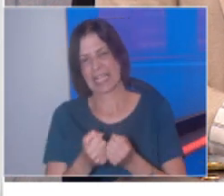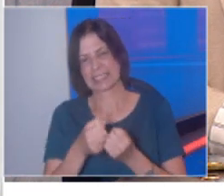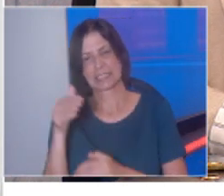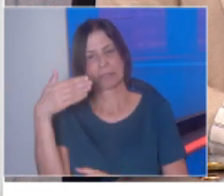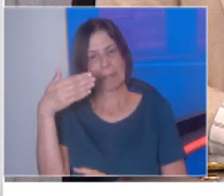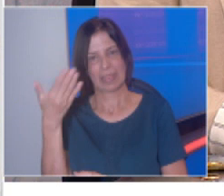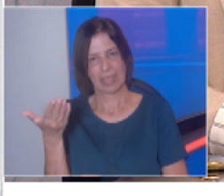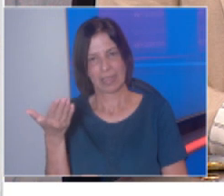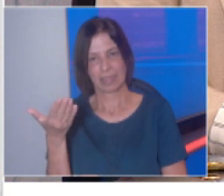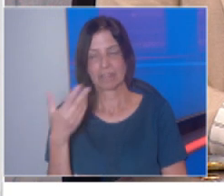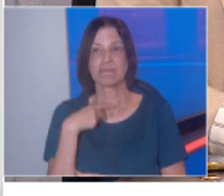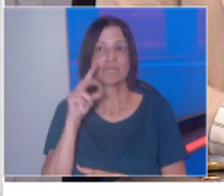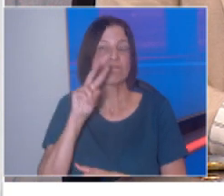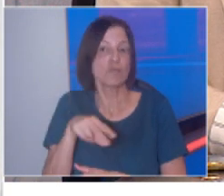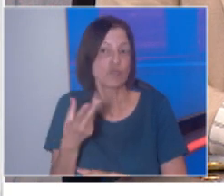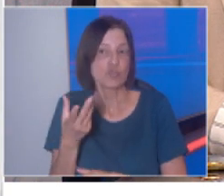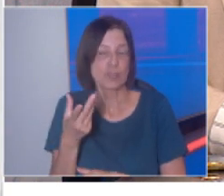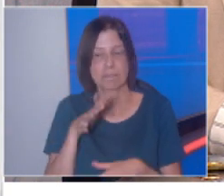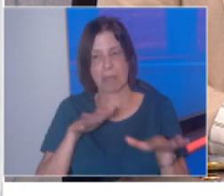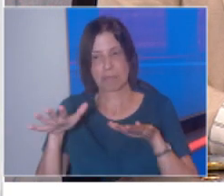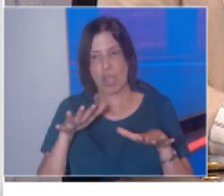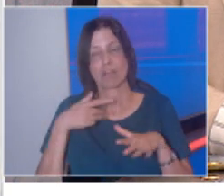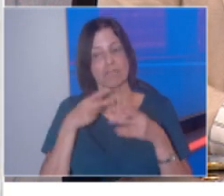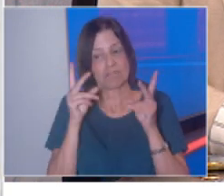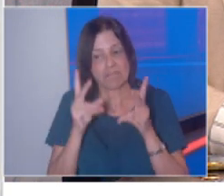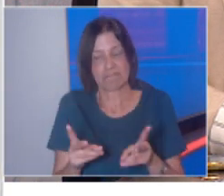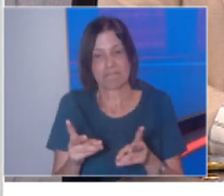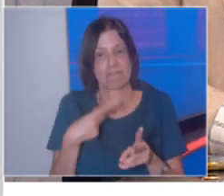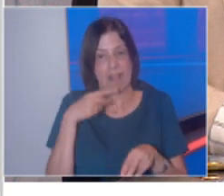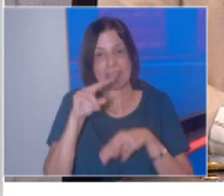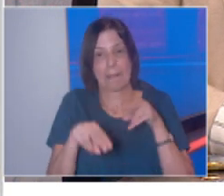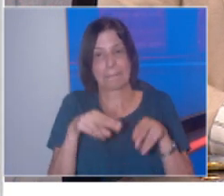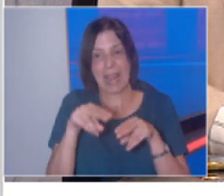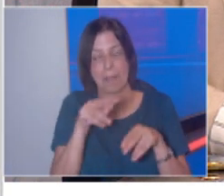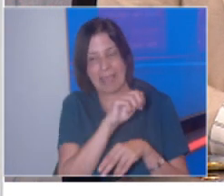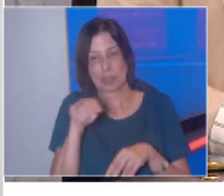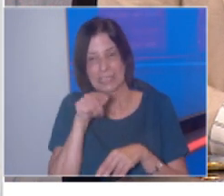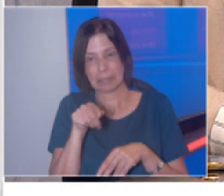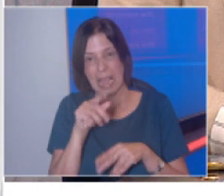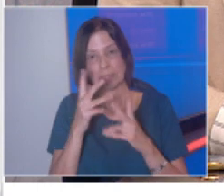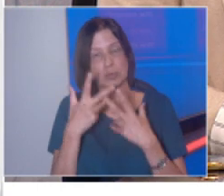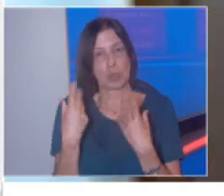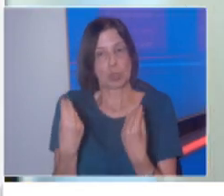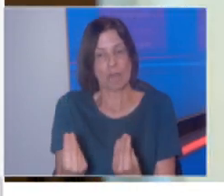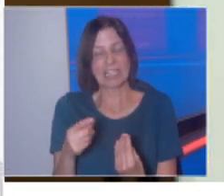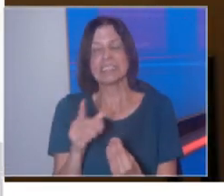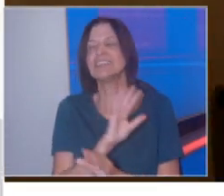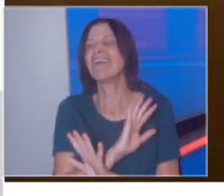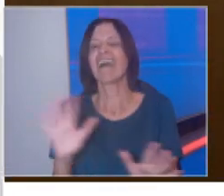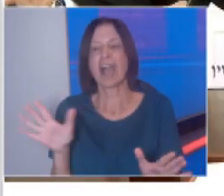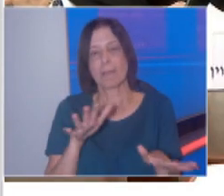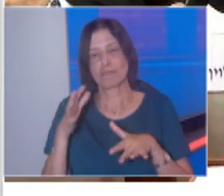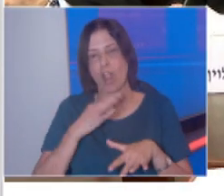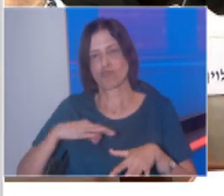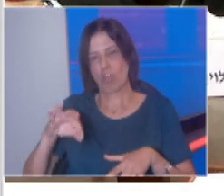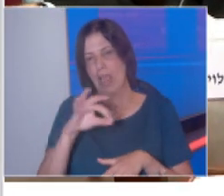במדינה. ואם יש אם יש ממשלה שמסוגלת לטפל בעניינים האלה בצורה הטובה ביותר, זה אך ורק הממשלה